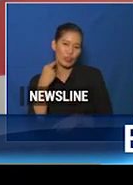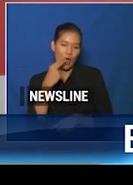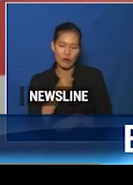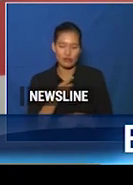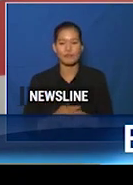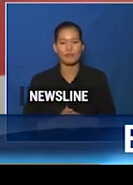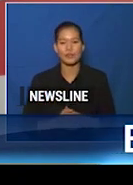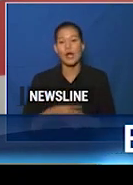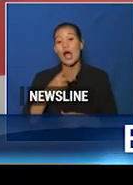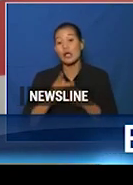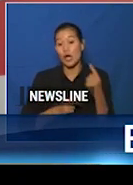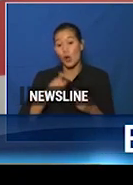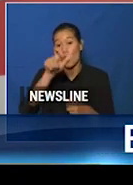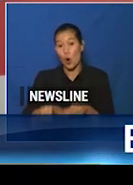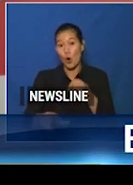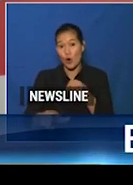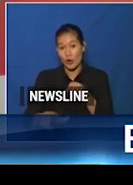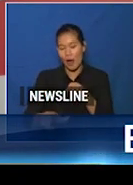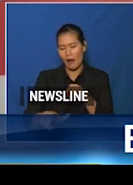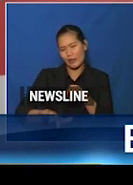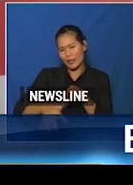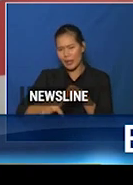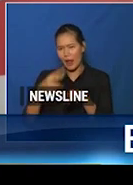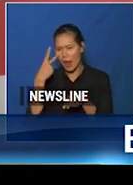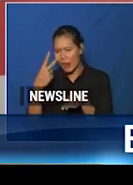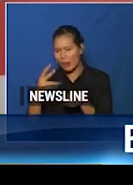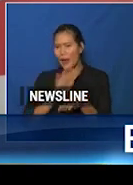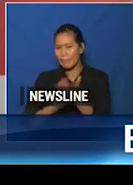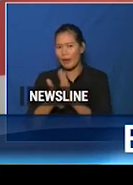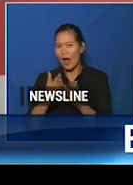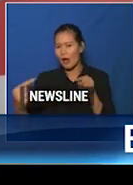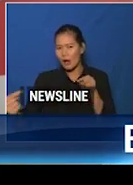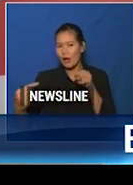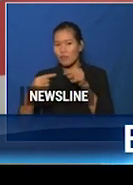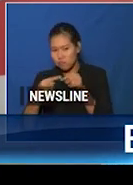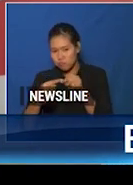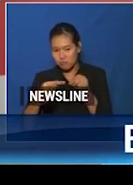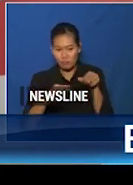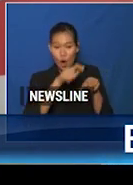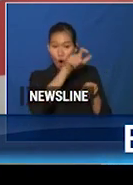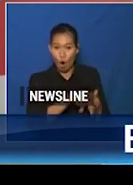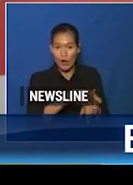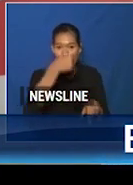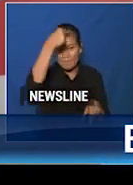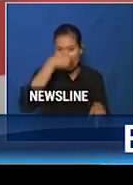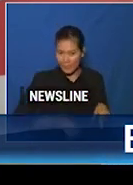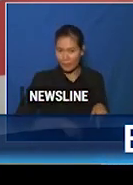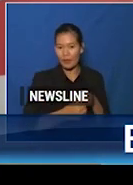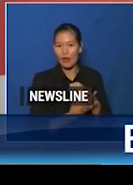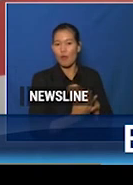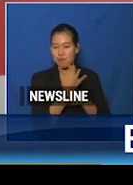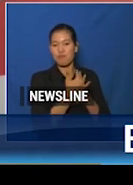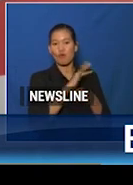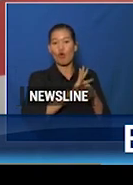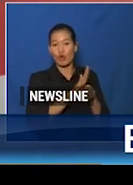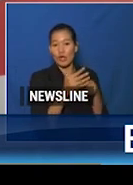yang memiliki kemungkinan kontak dengan pasien lain yang positif orang lain